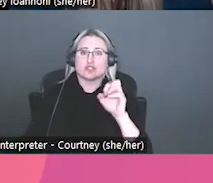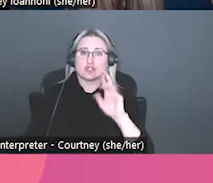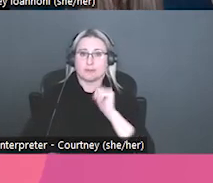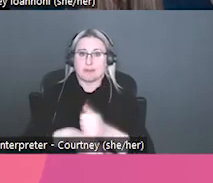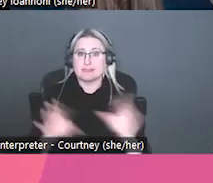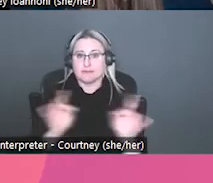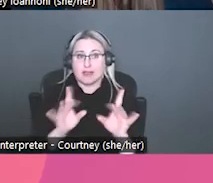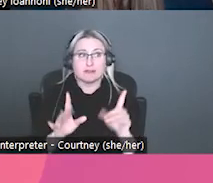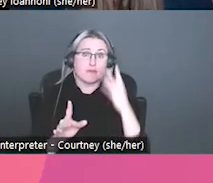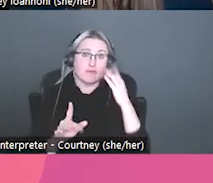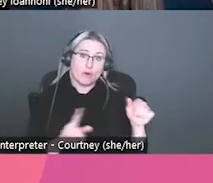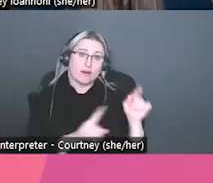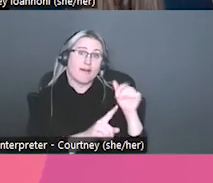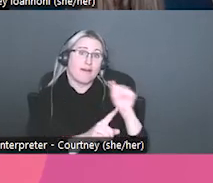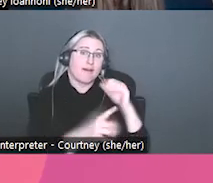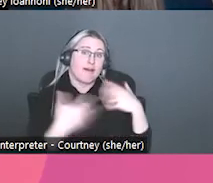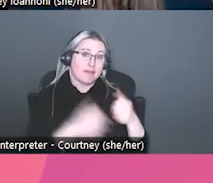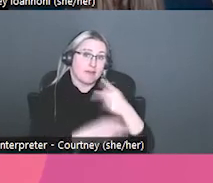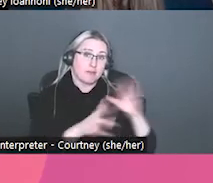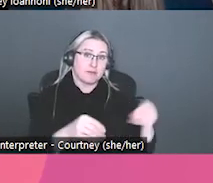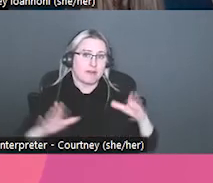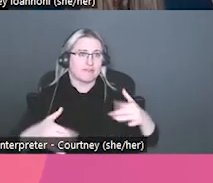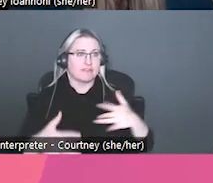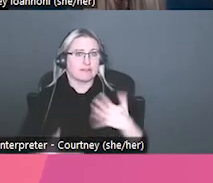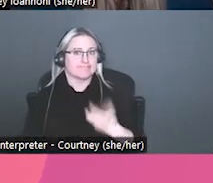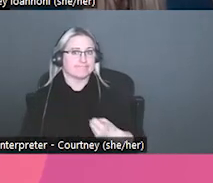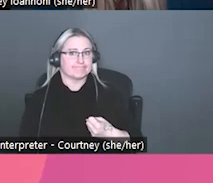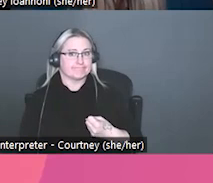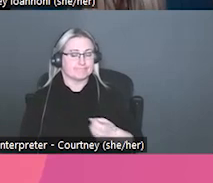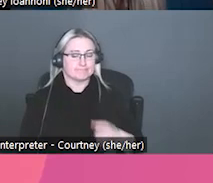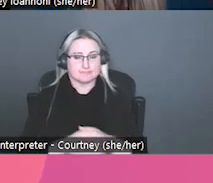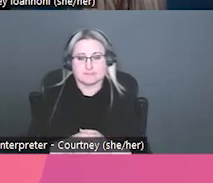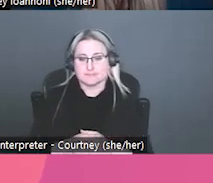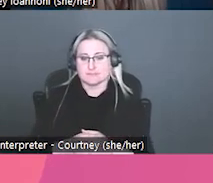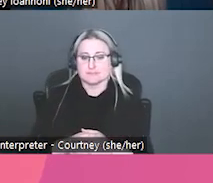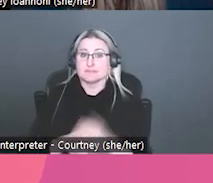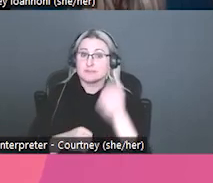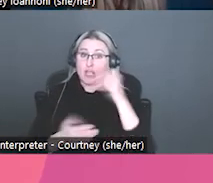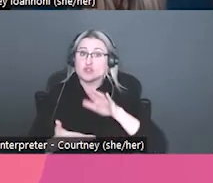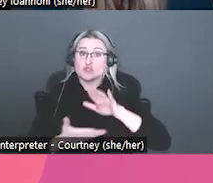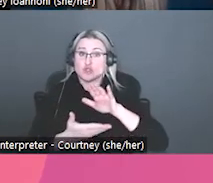par exemple, discuter de questions de violence fondée sur le sexe.